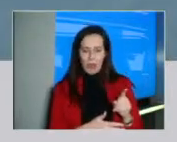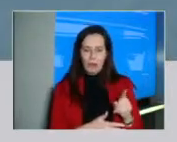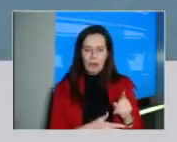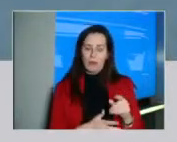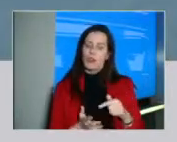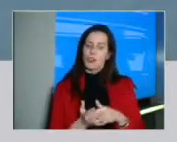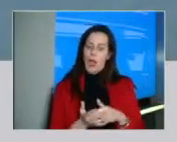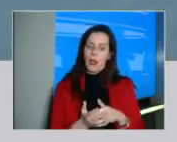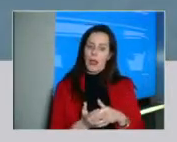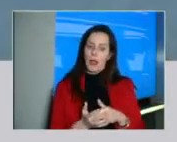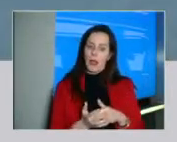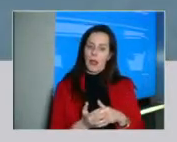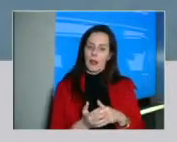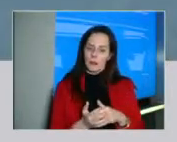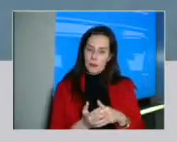שהדיפולט,